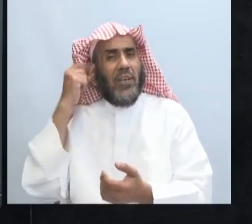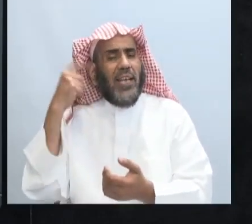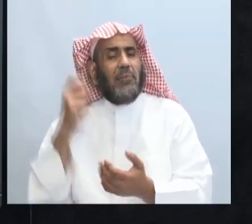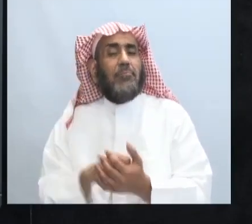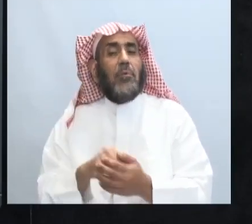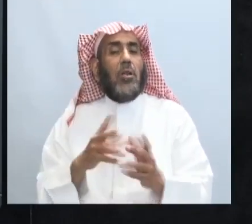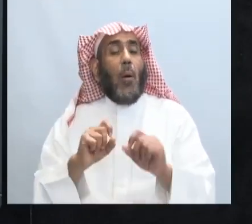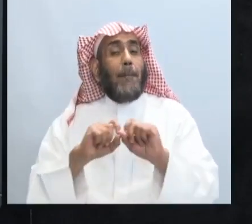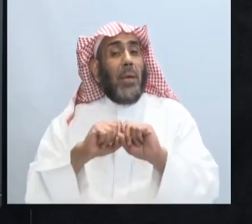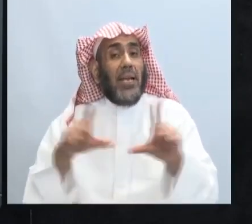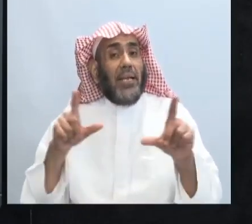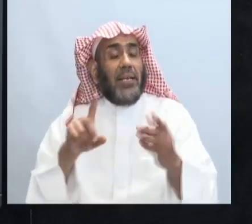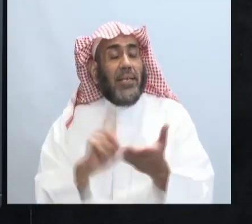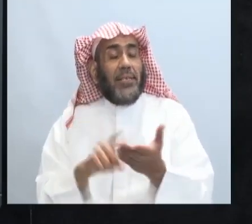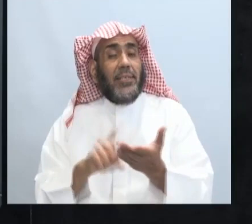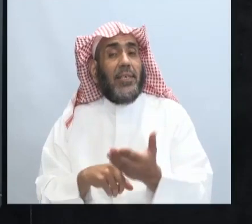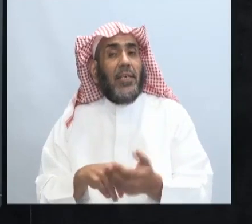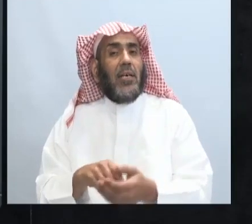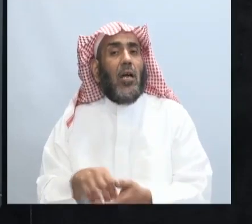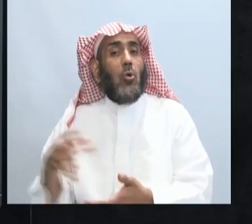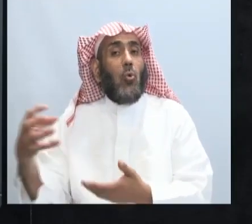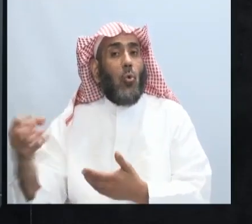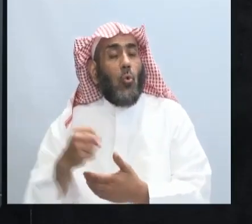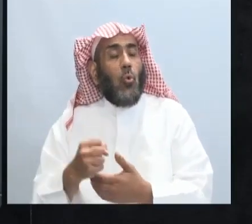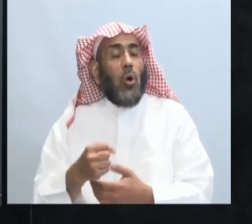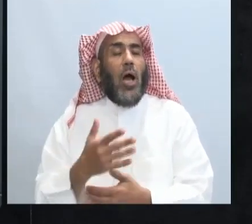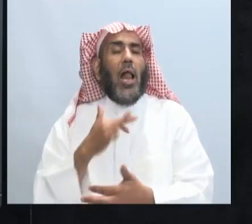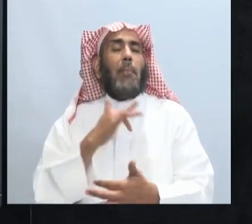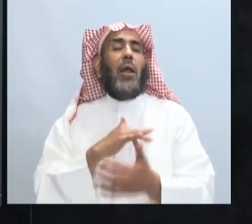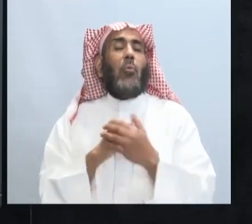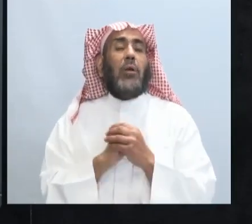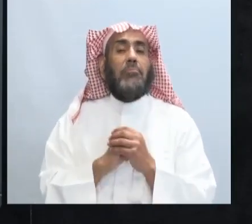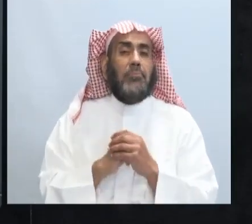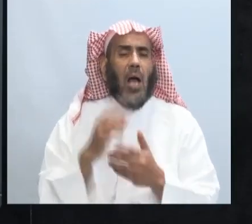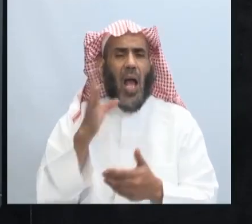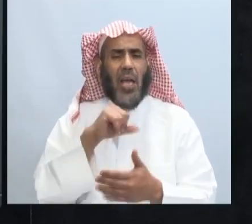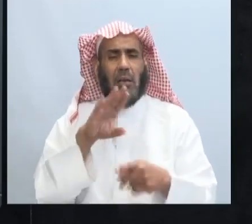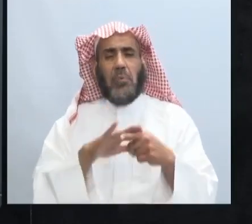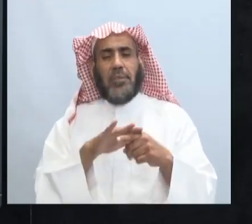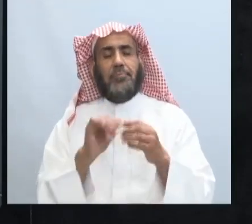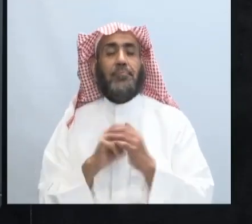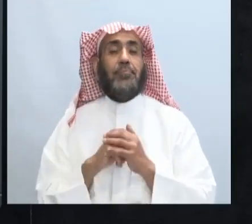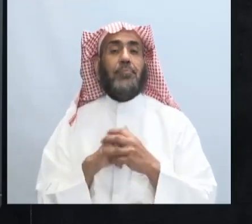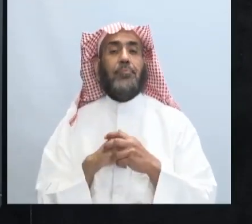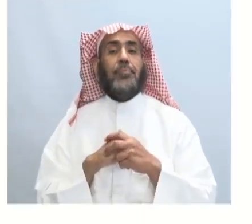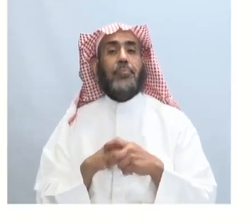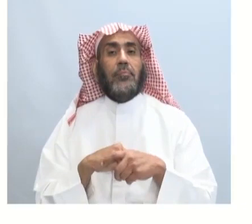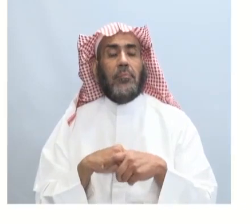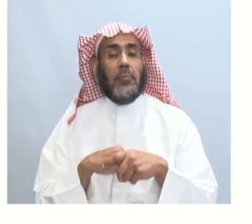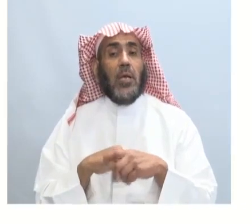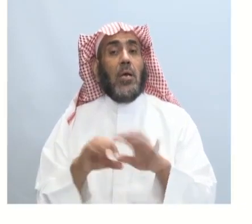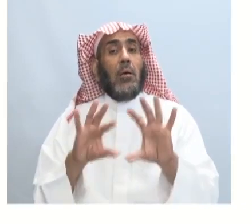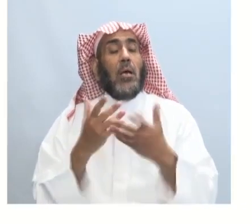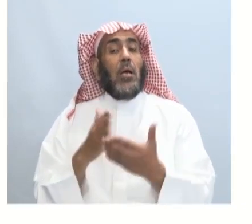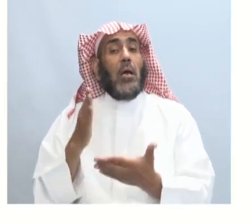الفكريه قد بينا انها هي الحقوق ماذا المعنويه هي الحقوق المعنويه ما